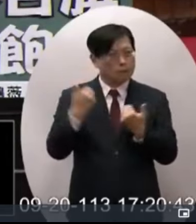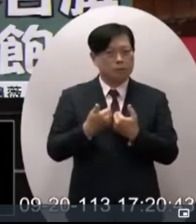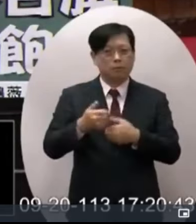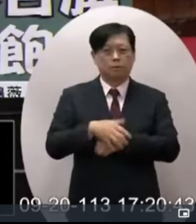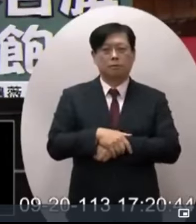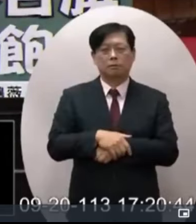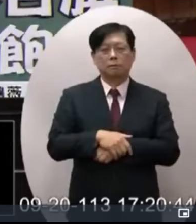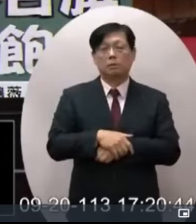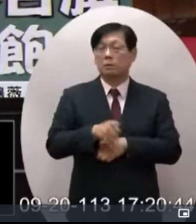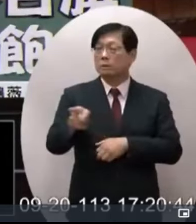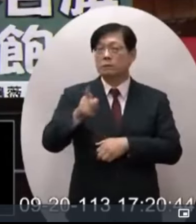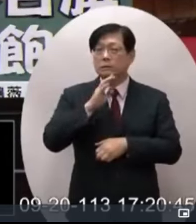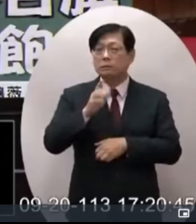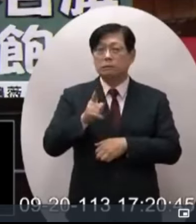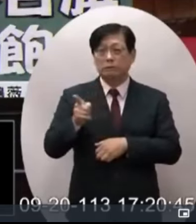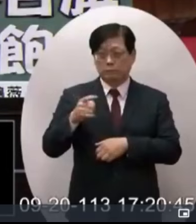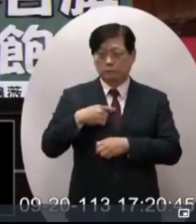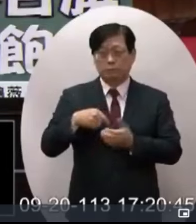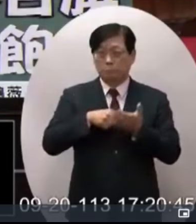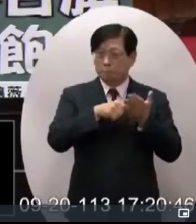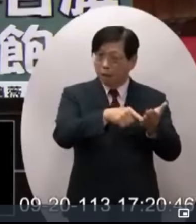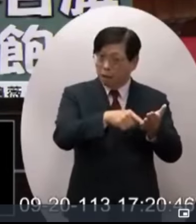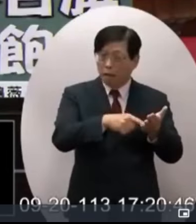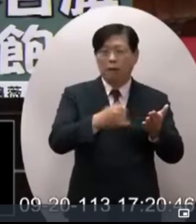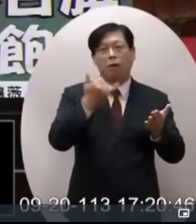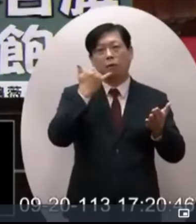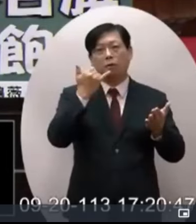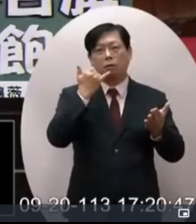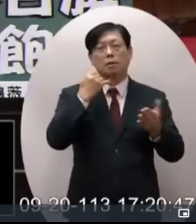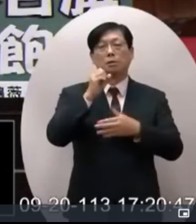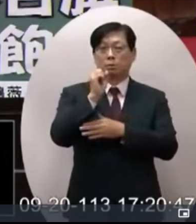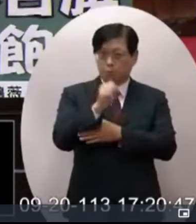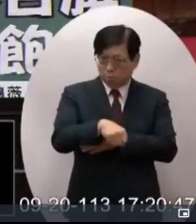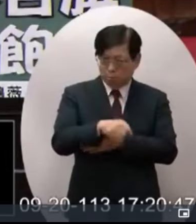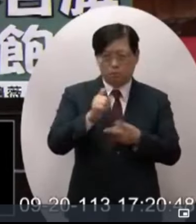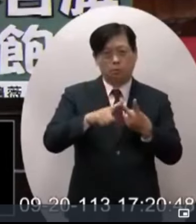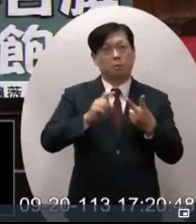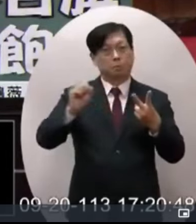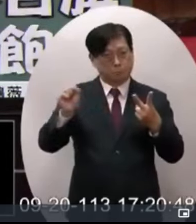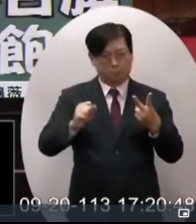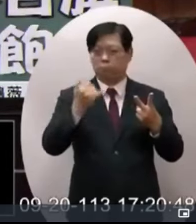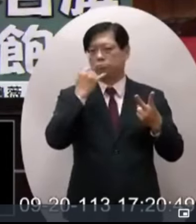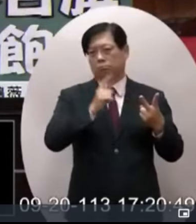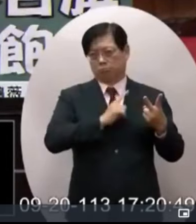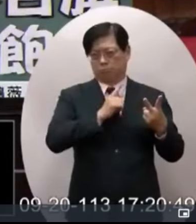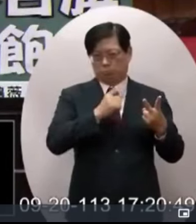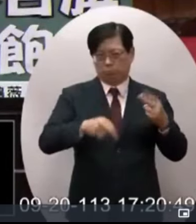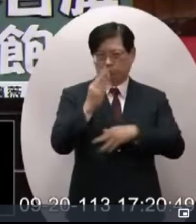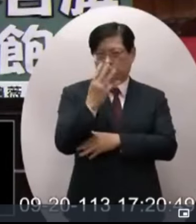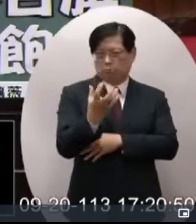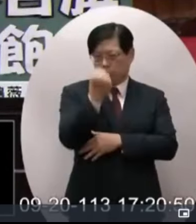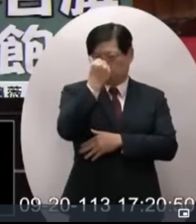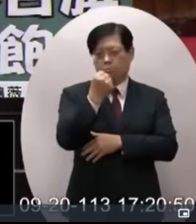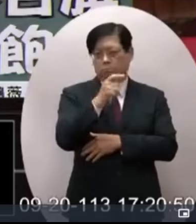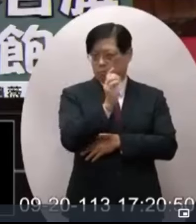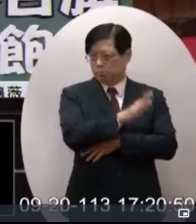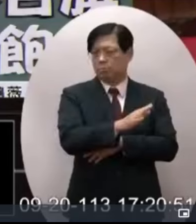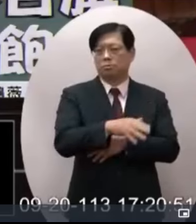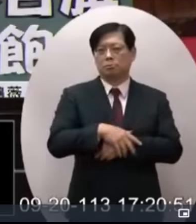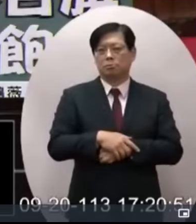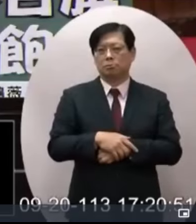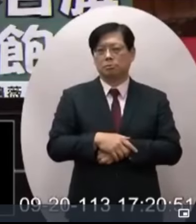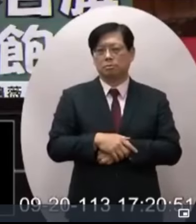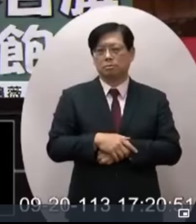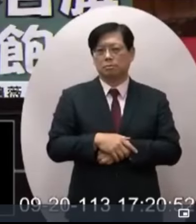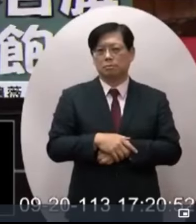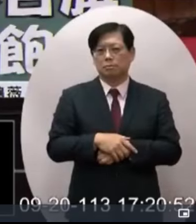你人家先跟你申请，你可以准，你也可以不准， 这是你的行政的职权，这是你的那个